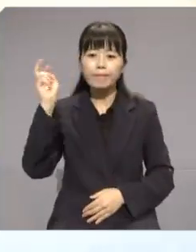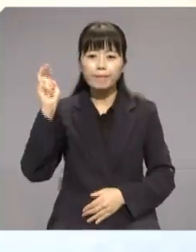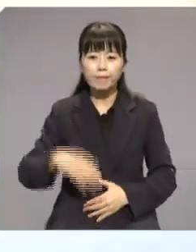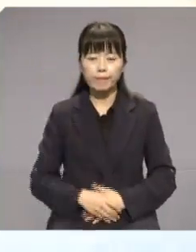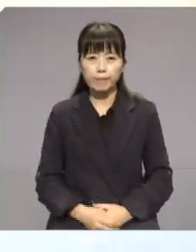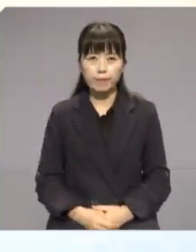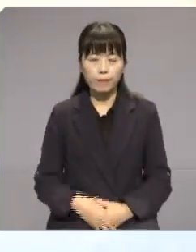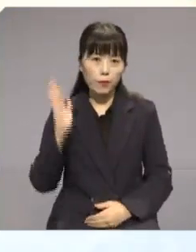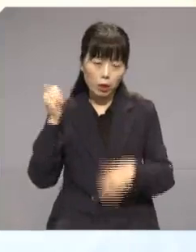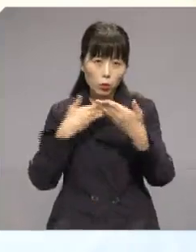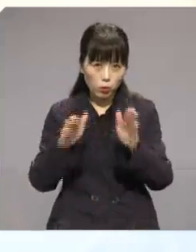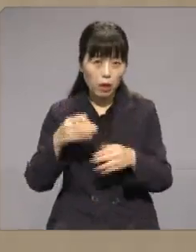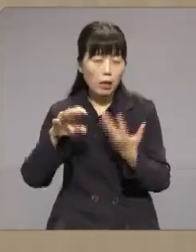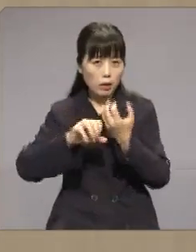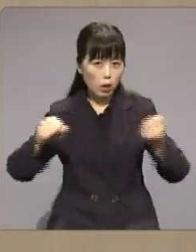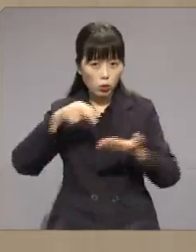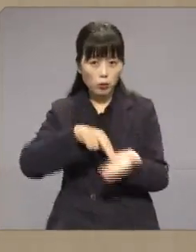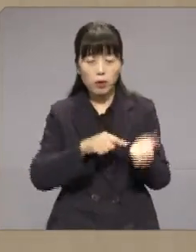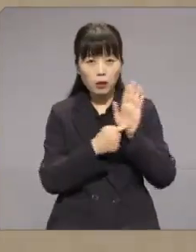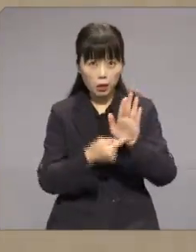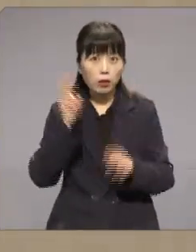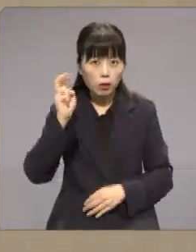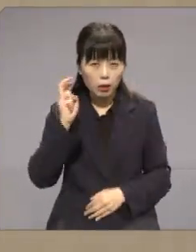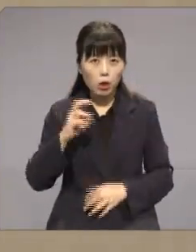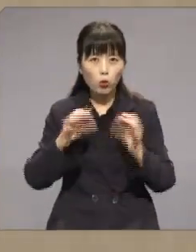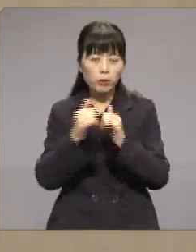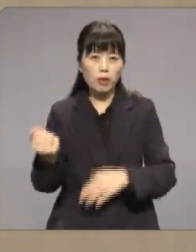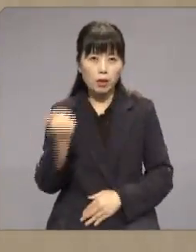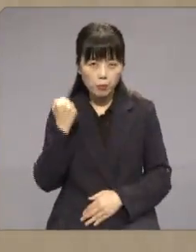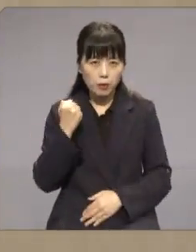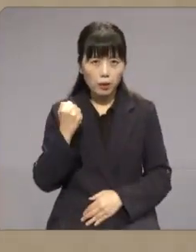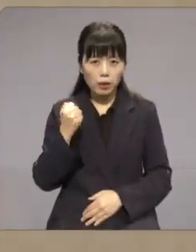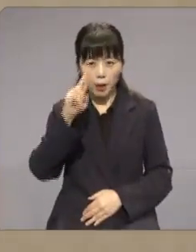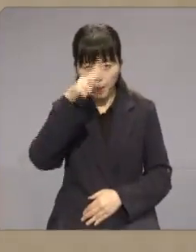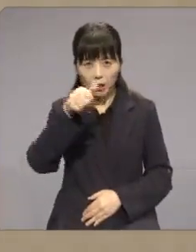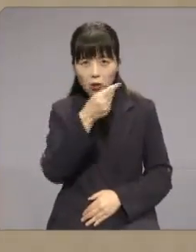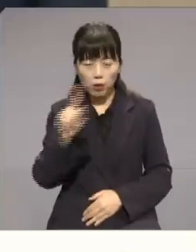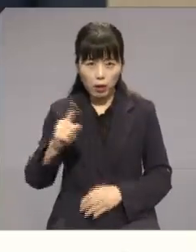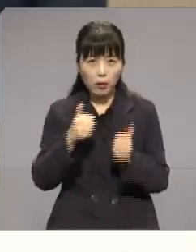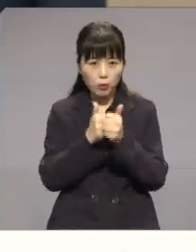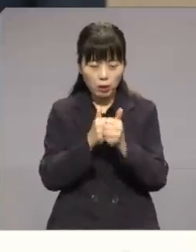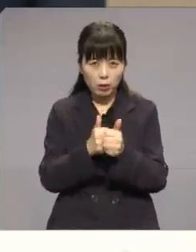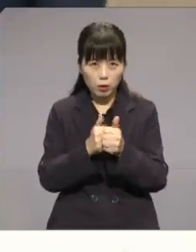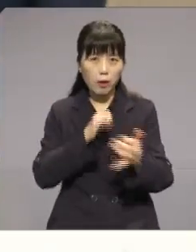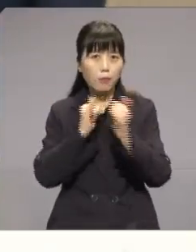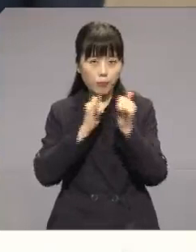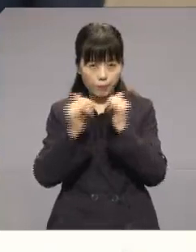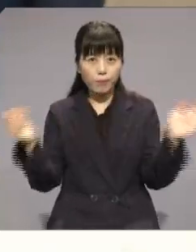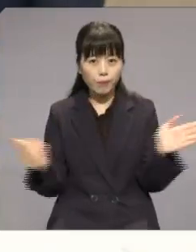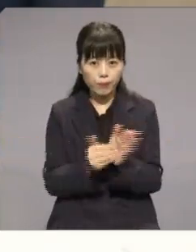보입니다. 대통령실에서 따로 입장을 낼 걸로 보이는 가운데 국민의힘은 박정하 비서실장이 면담 내용을